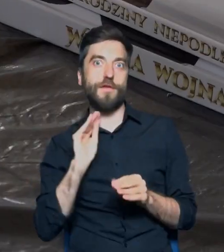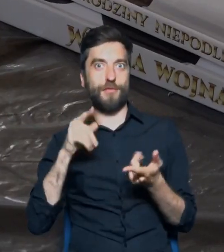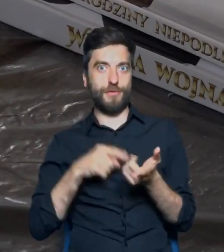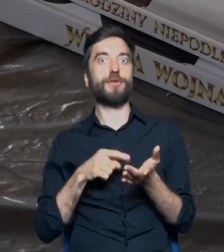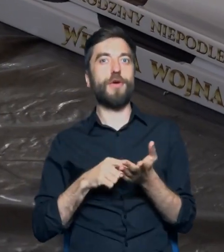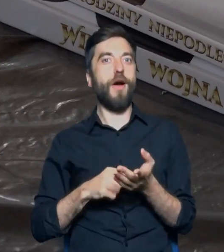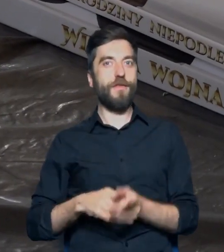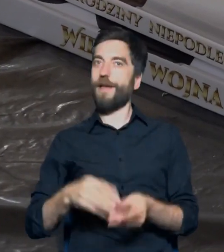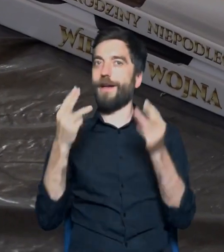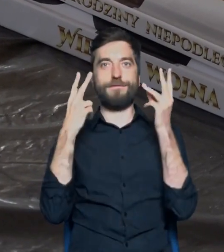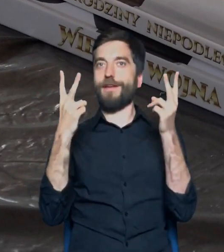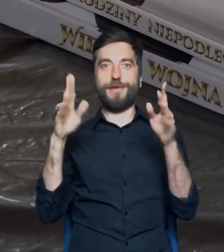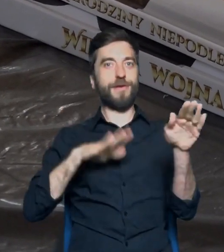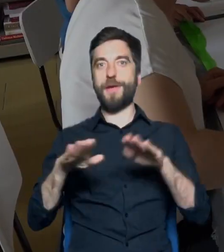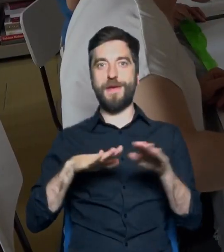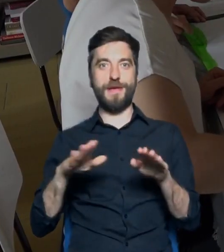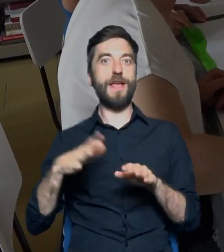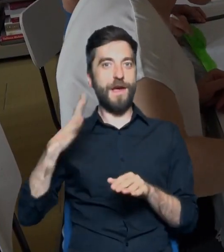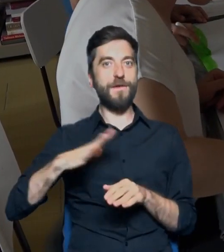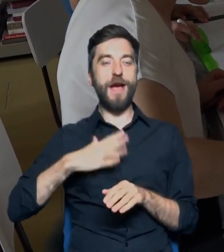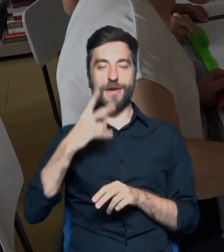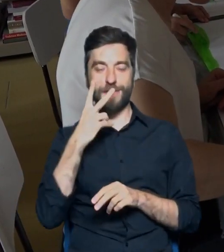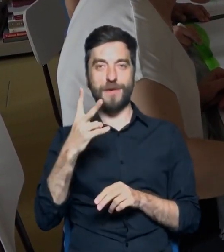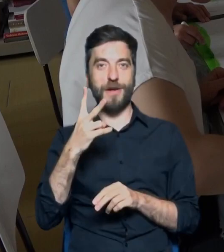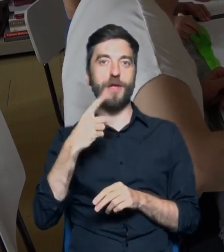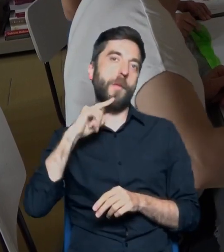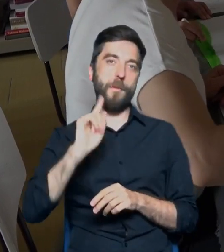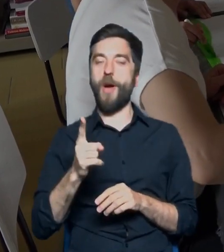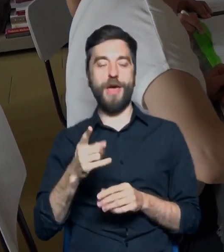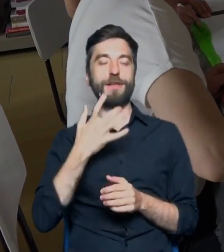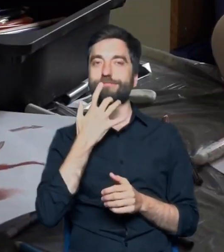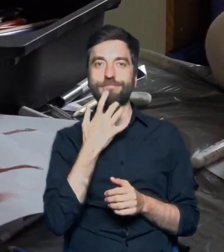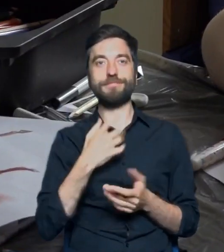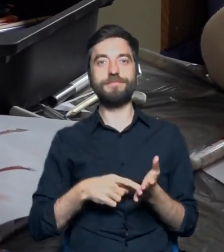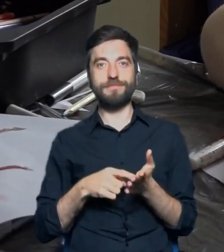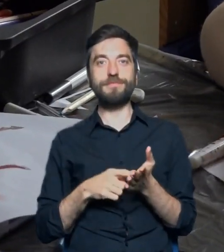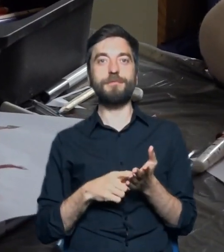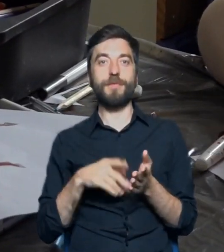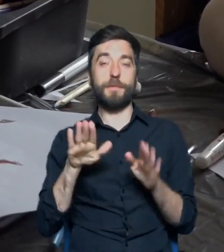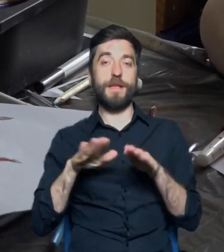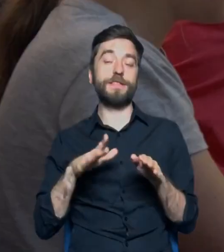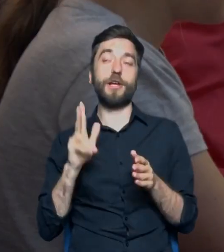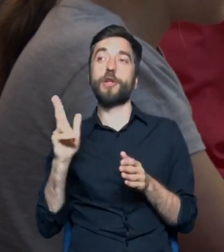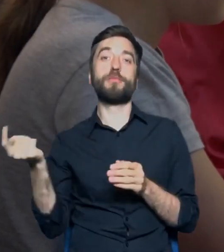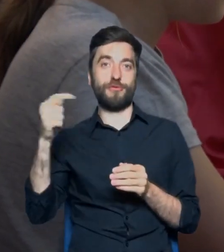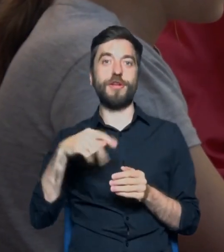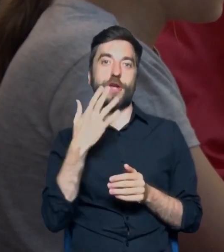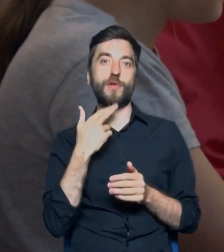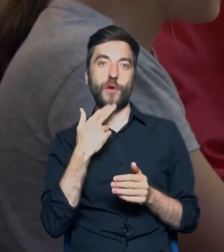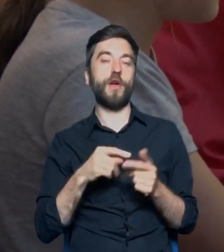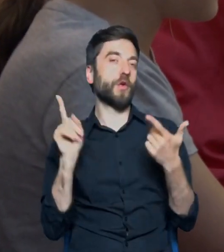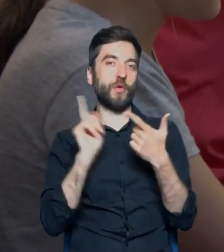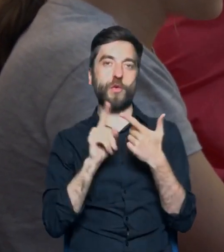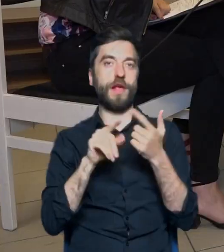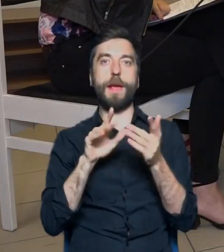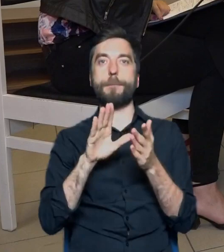no to jest takim naszym sztandarowym miejscem, które warto zobaczyć i polecam wszystkim, którzy odwiedzają Solejówek. No drugim takim miejscem